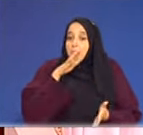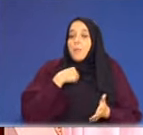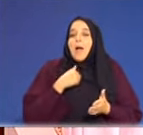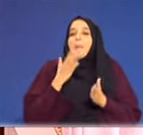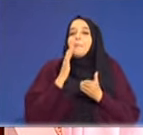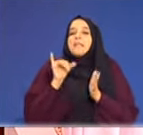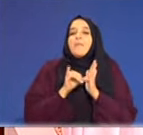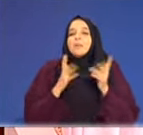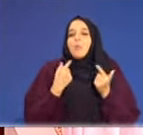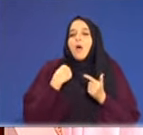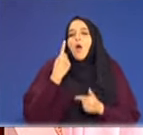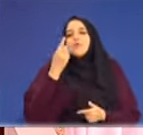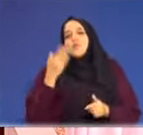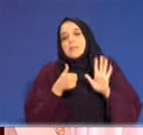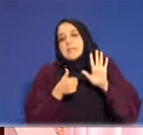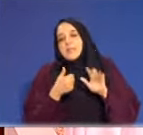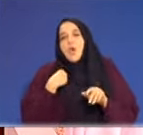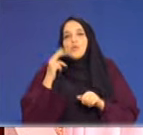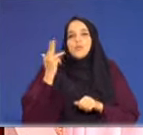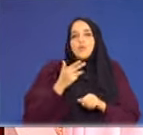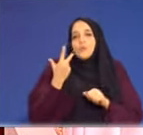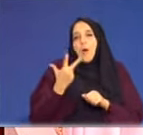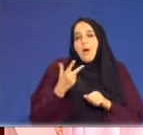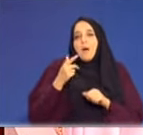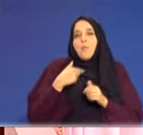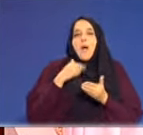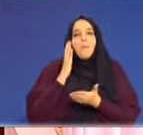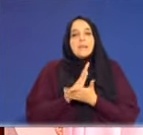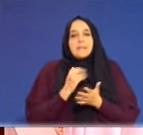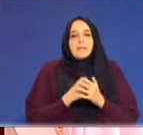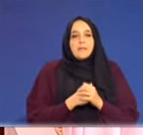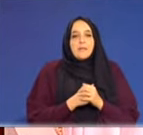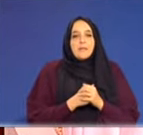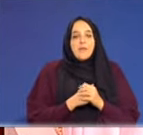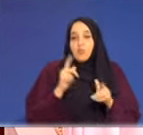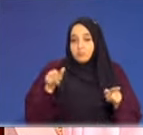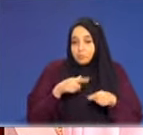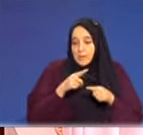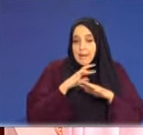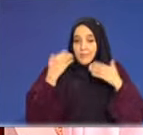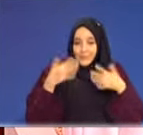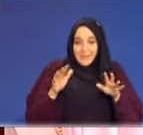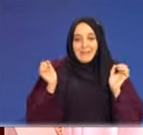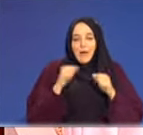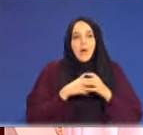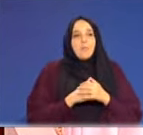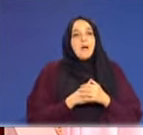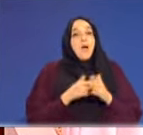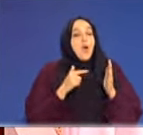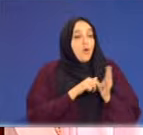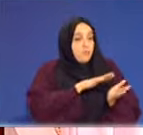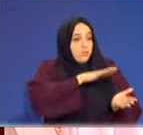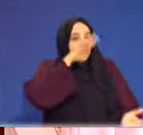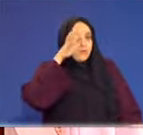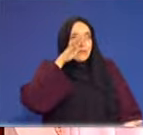يأخذ السدس والمحتكر الآخر يأخذ كذا النصف مثلا. نعم. واختلفوا في النهاية حينما اجتمعت